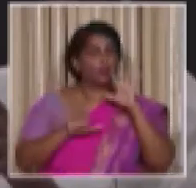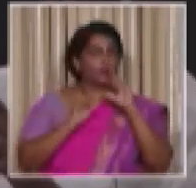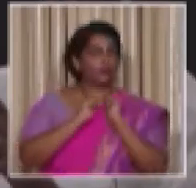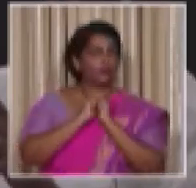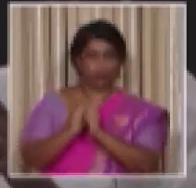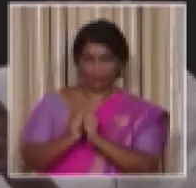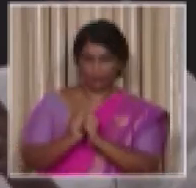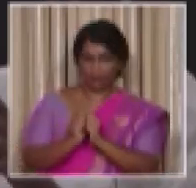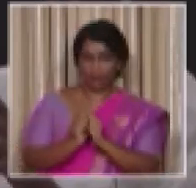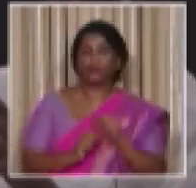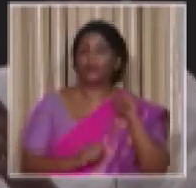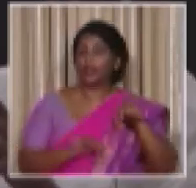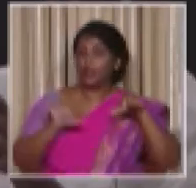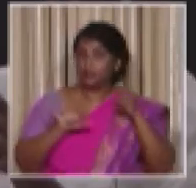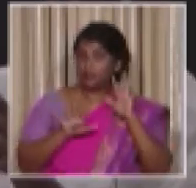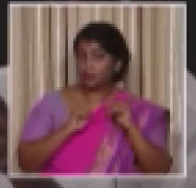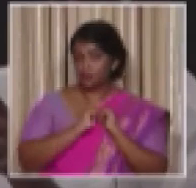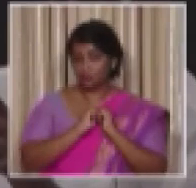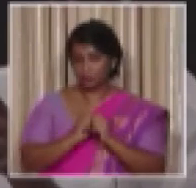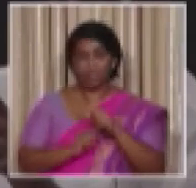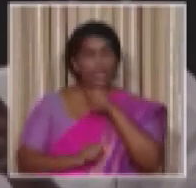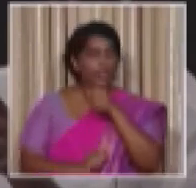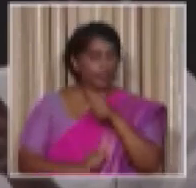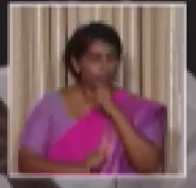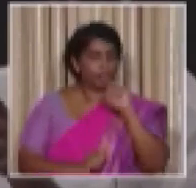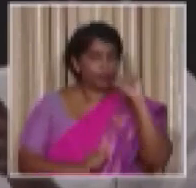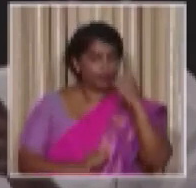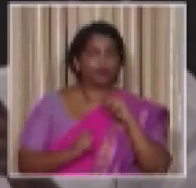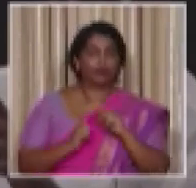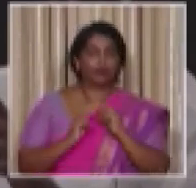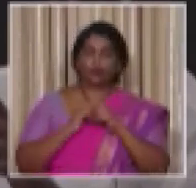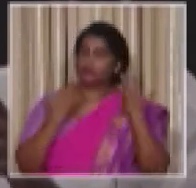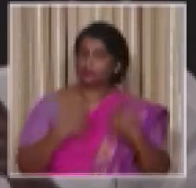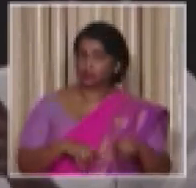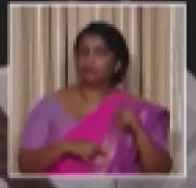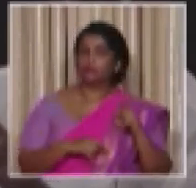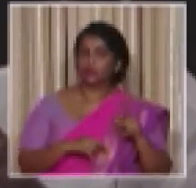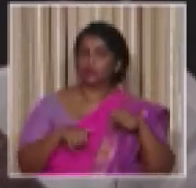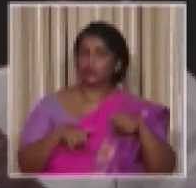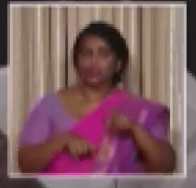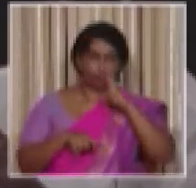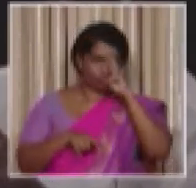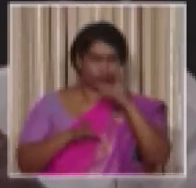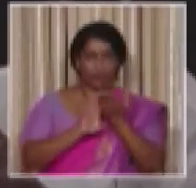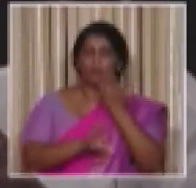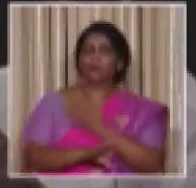ගන්න. ඒ 705 බඳවා ගැනීමේ සමුක පරීක්ෂණ පළවෙනි වටේ අපි අවසන් කළා දැන්ට සති දෙකකට